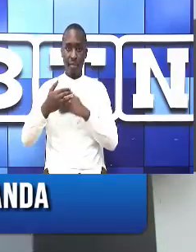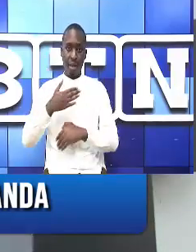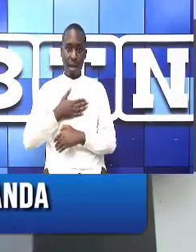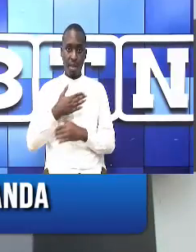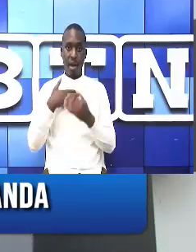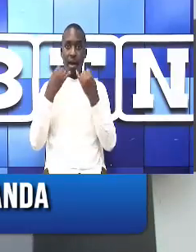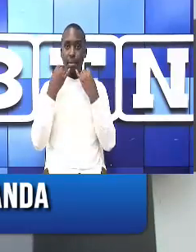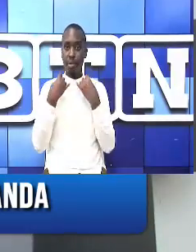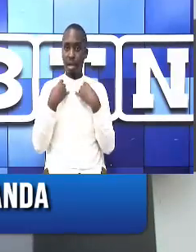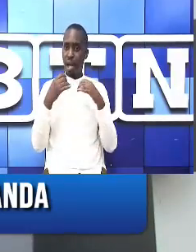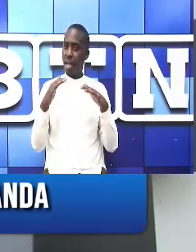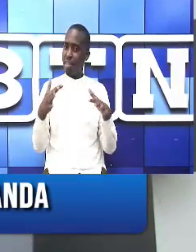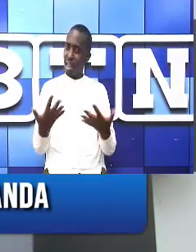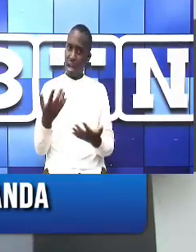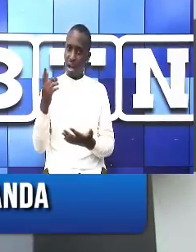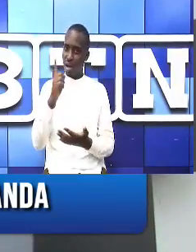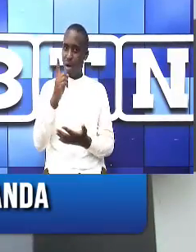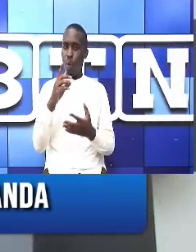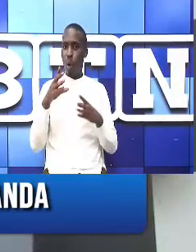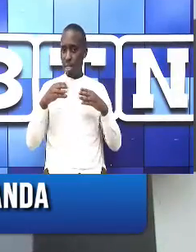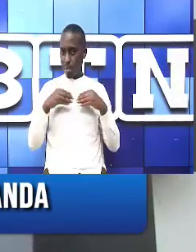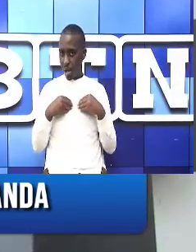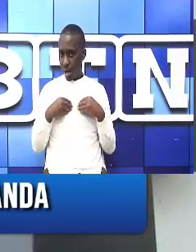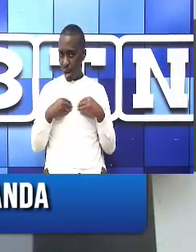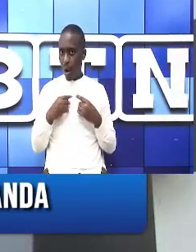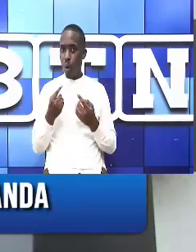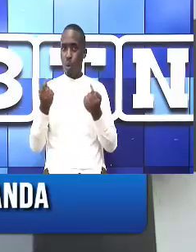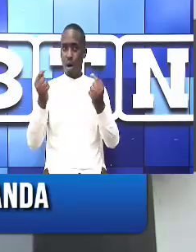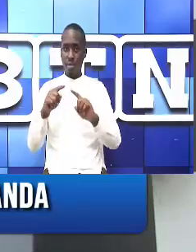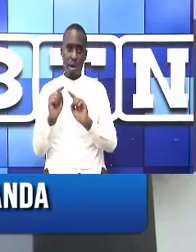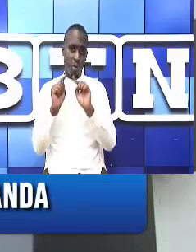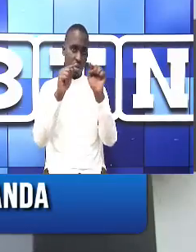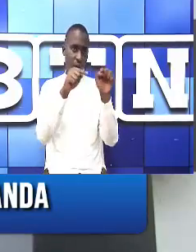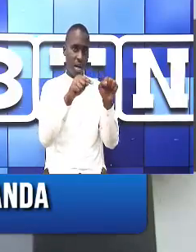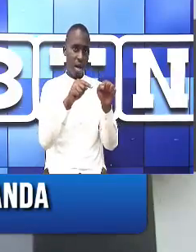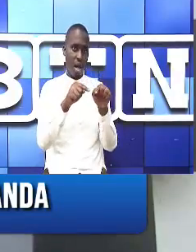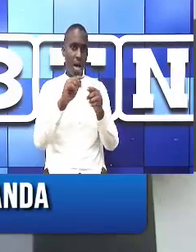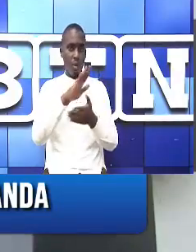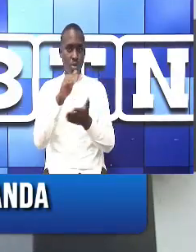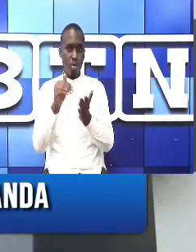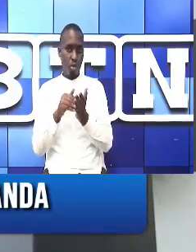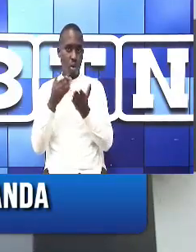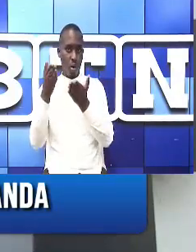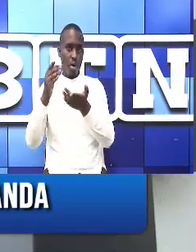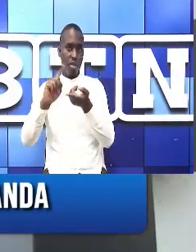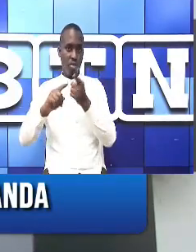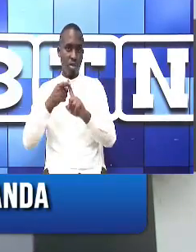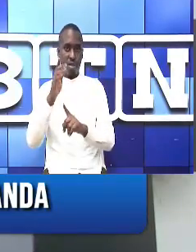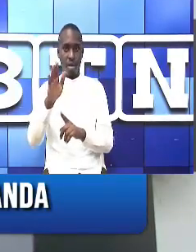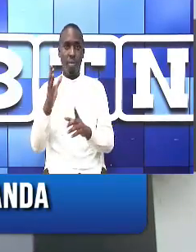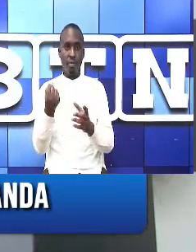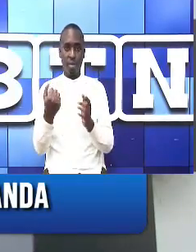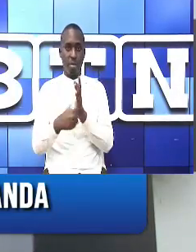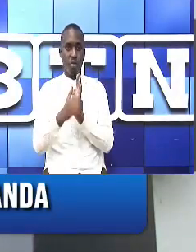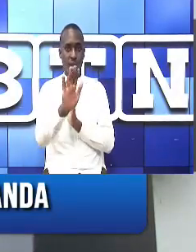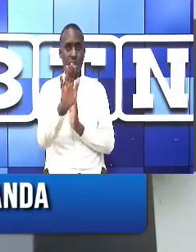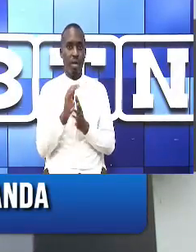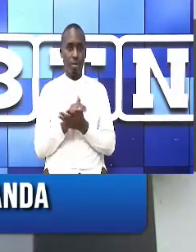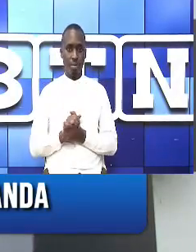araza ati ntago wankundira ukaza nka kujyana ku kigo kiriho bagenzi bafite ikibazo nk'icyawe